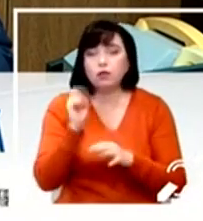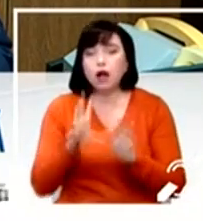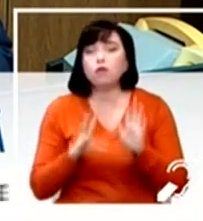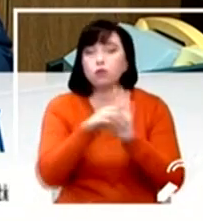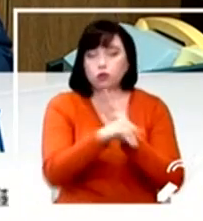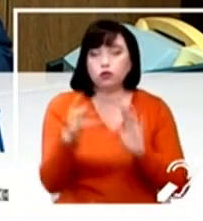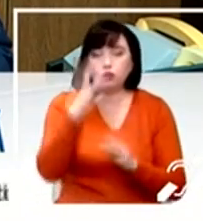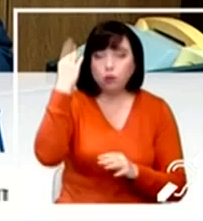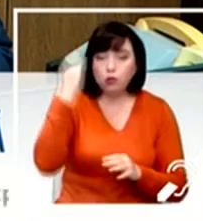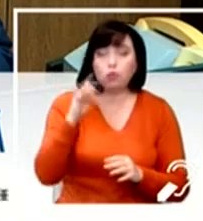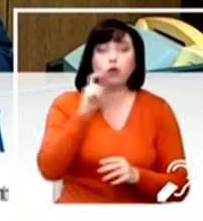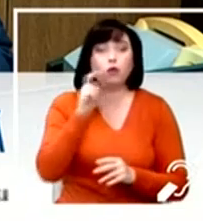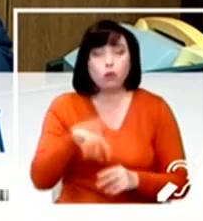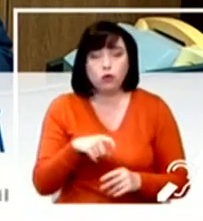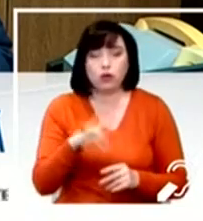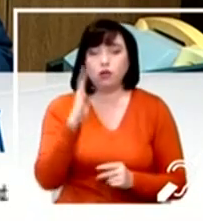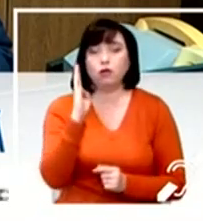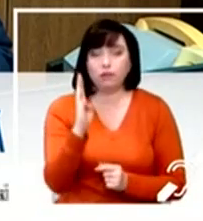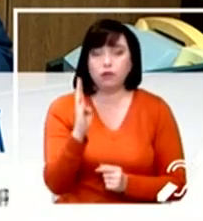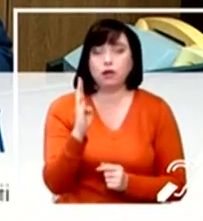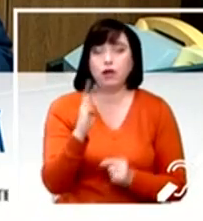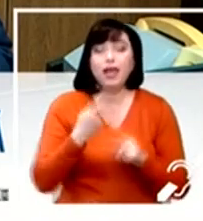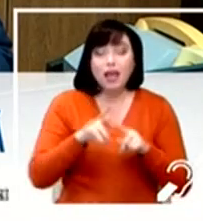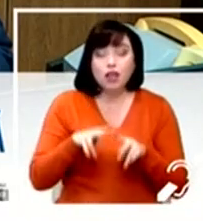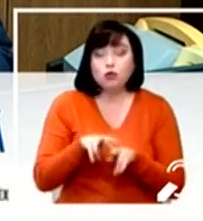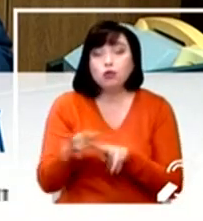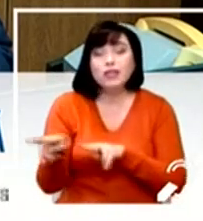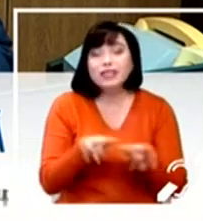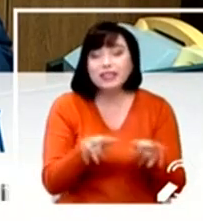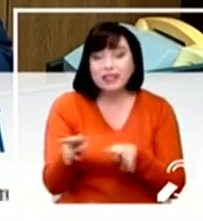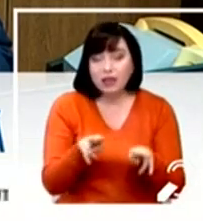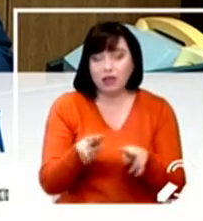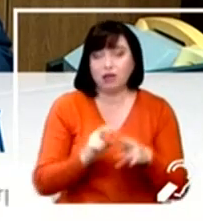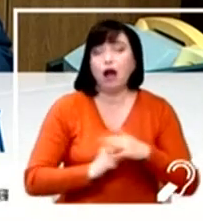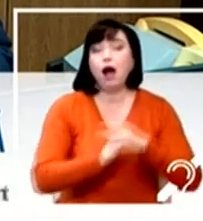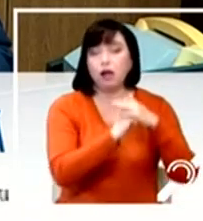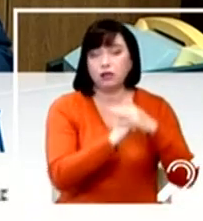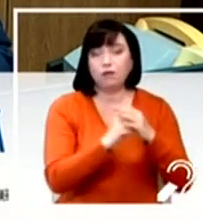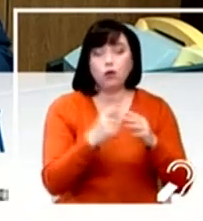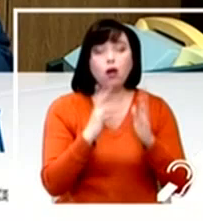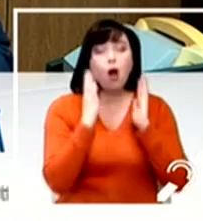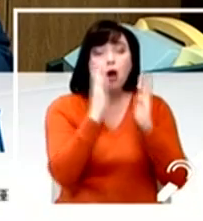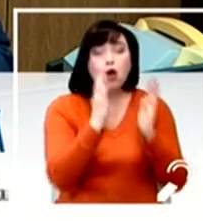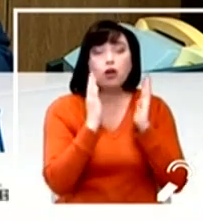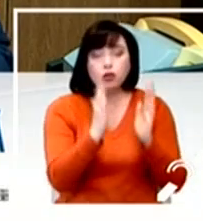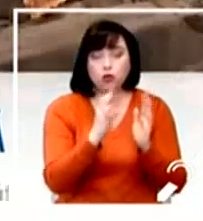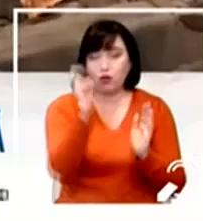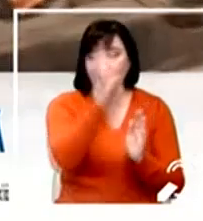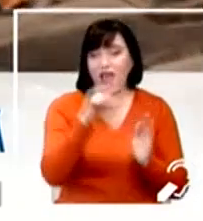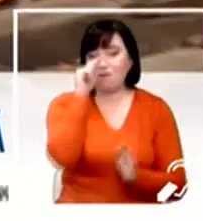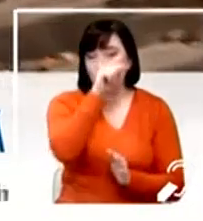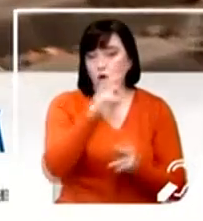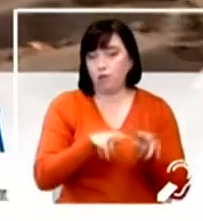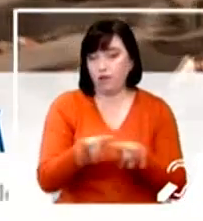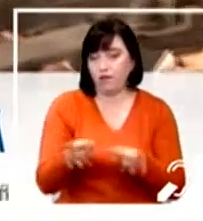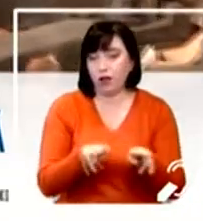Republicii Moldova și a Ucrainei în rețeaua de bază a coridoarelor de transport europene.